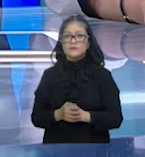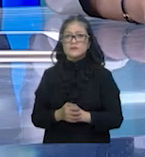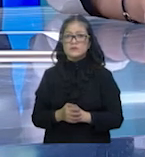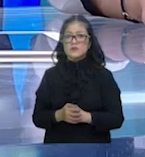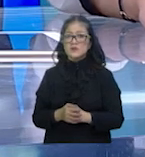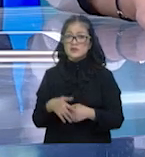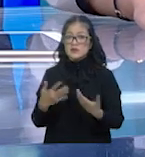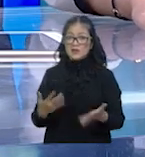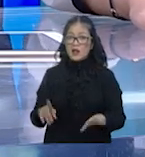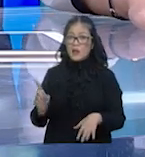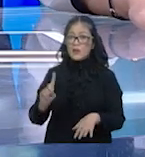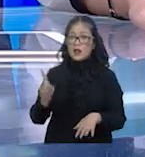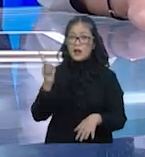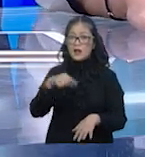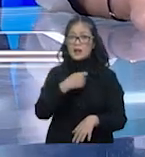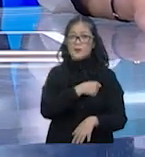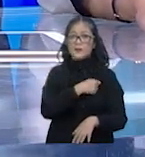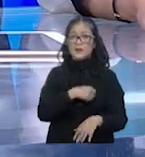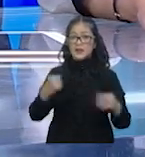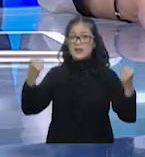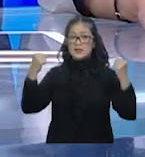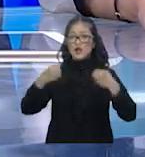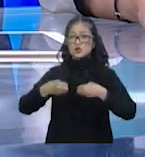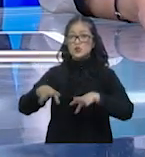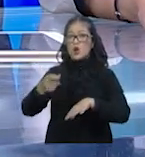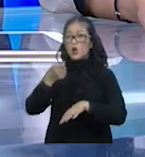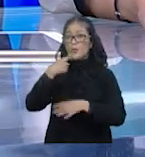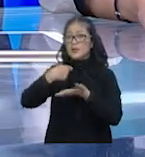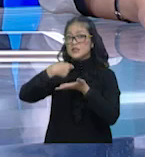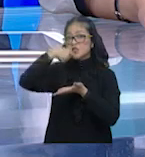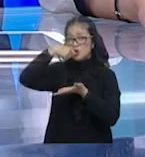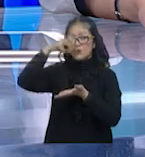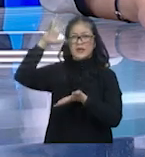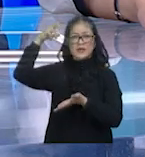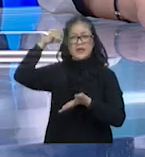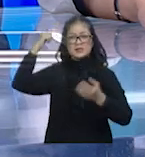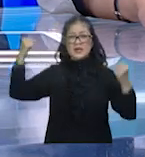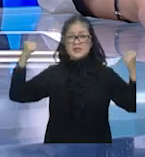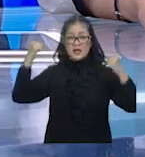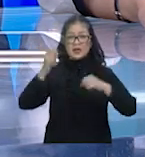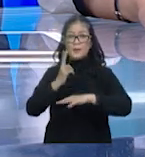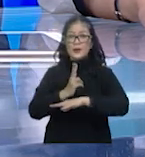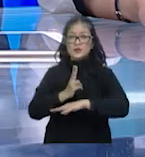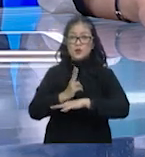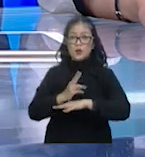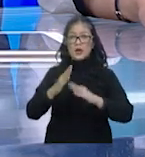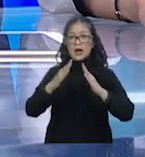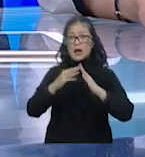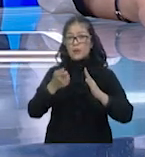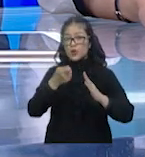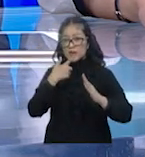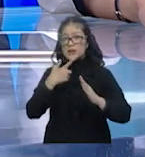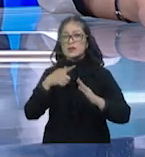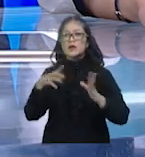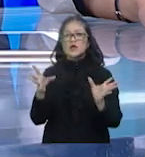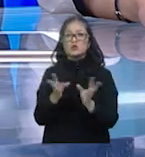Pemirsa, pasca larangan Kemenkes menjual obat sirup, Dinas Kesehatan Pasuruan Jawa Timur melakukan sidak ke sejumlah apotek. Ironis, jumlah apotek masih menjual